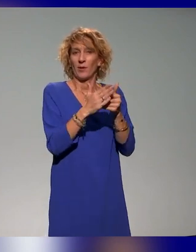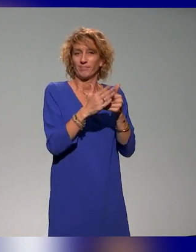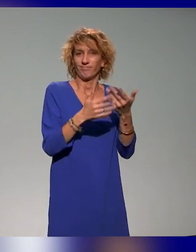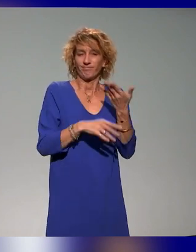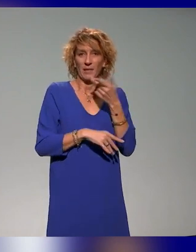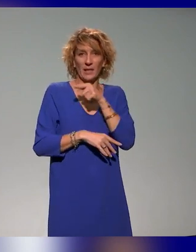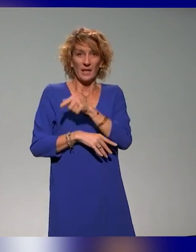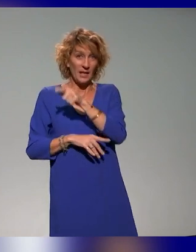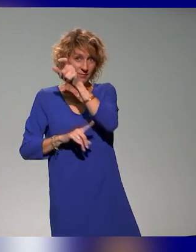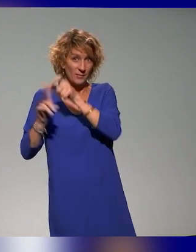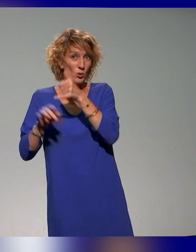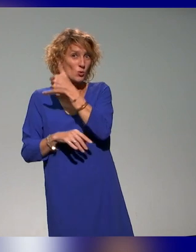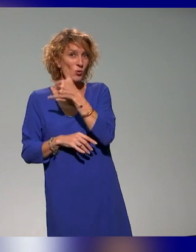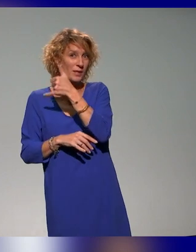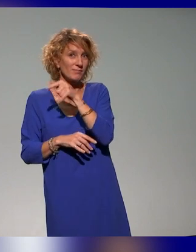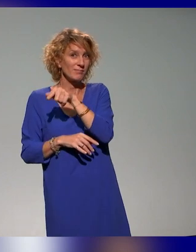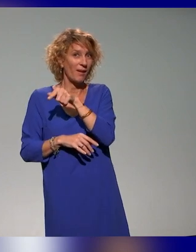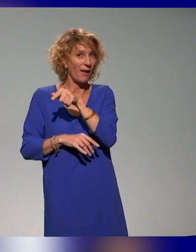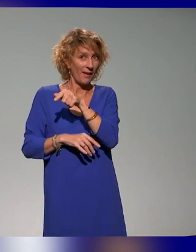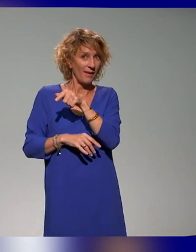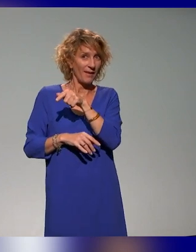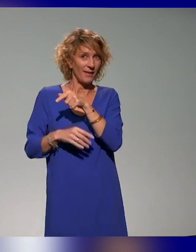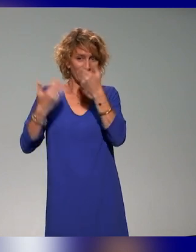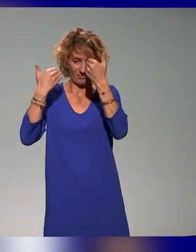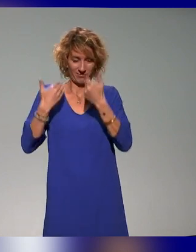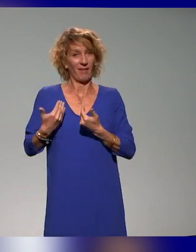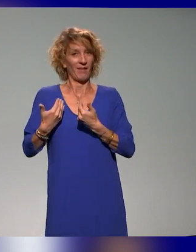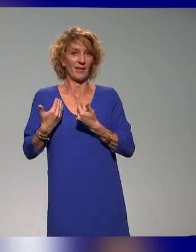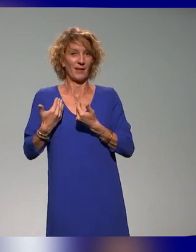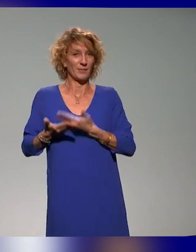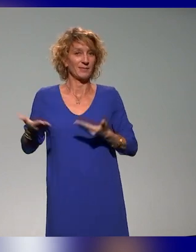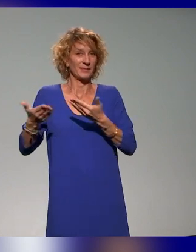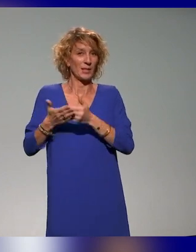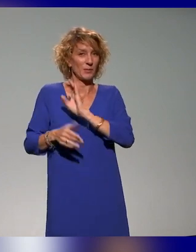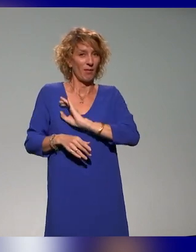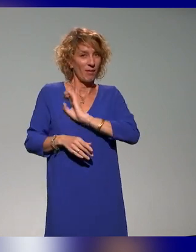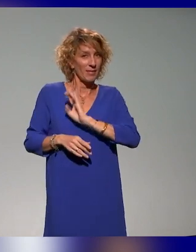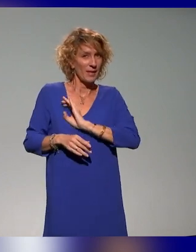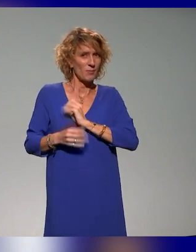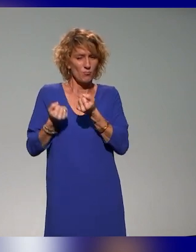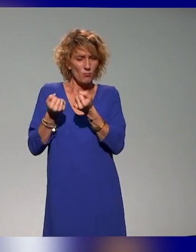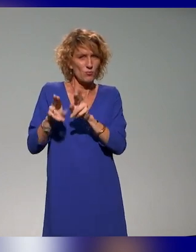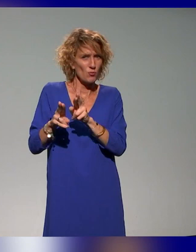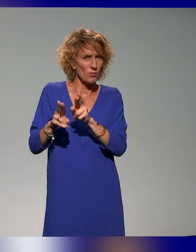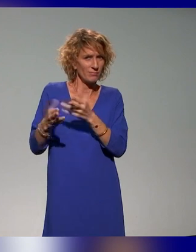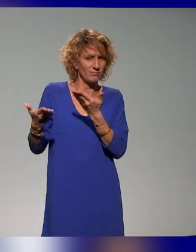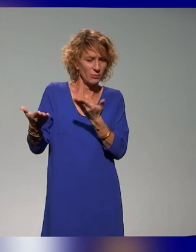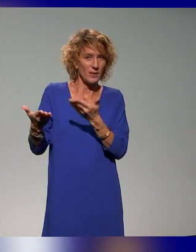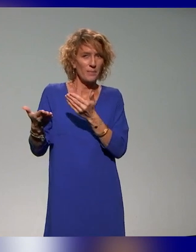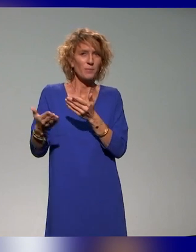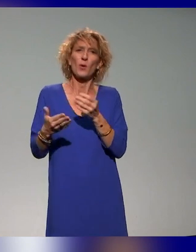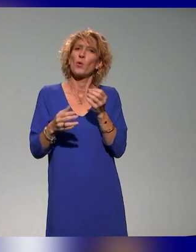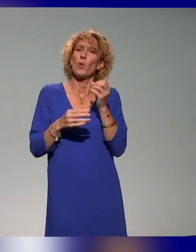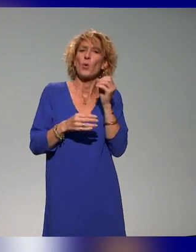était notre testeuse attitrée et elle a mené un certain nombre de tests pour s'assurer que les belles déclarations